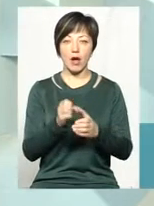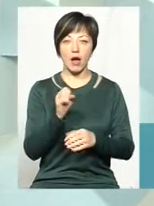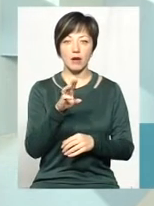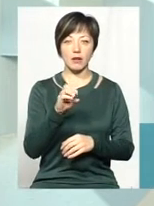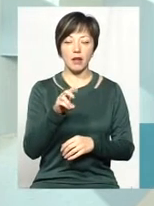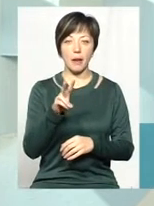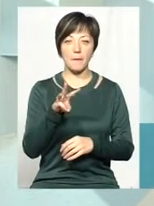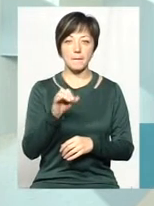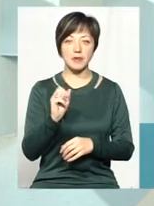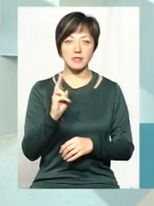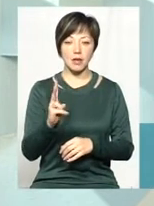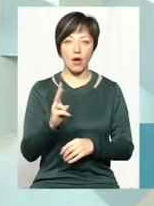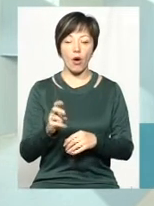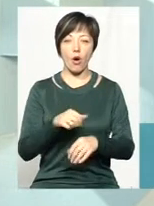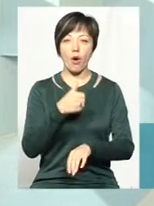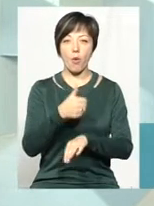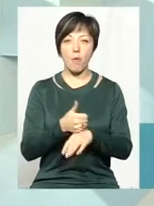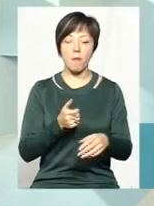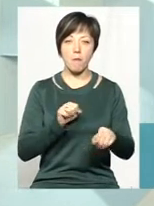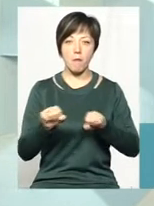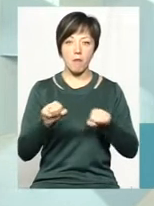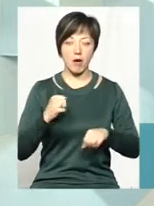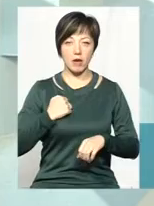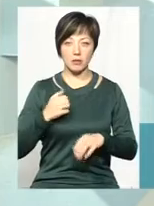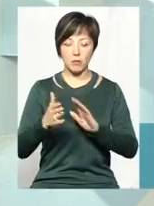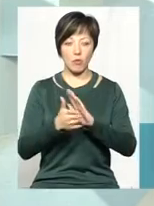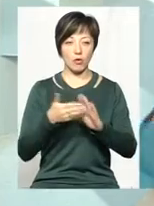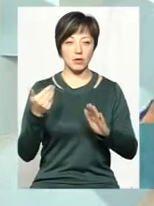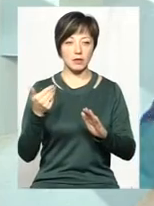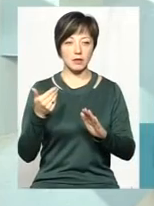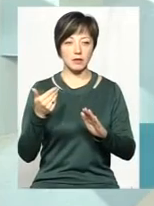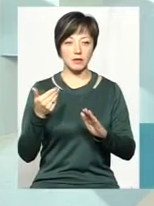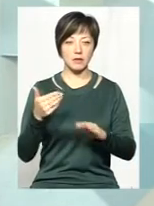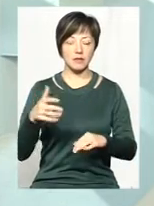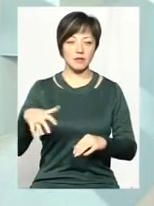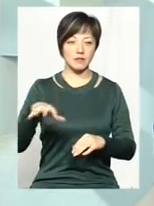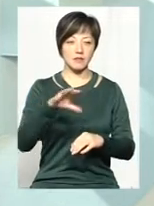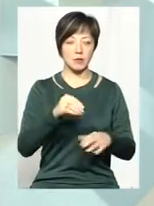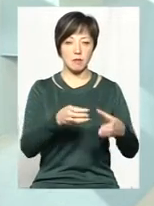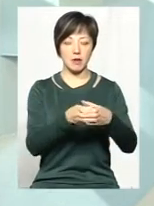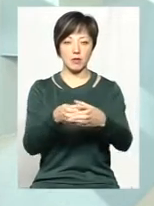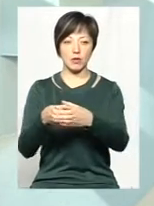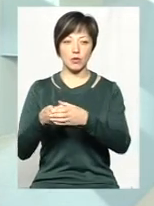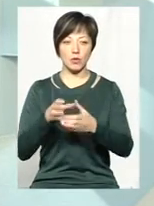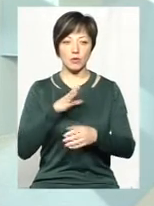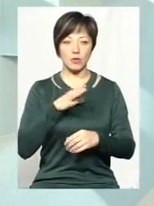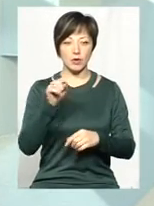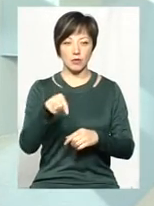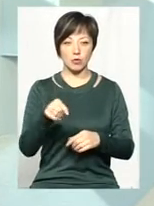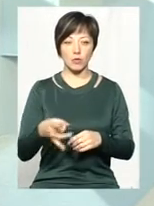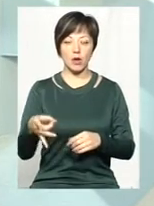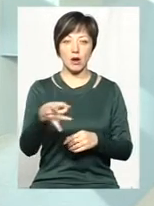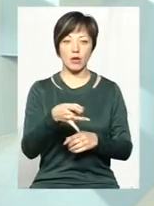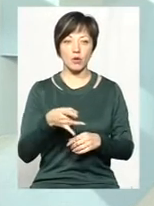і комбат, він покликав всі батальйони, які були в тому